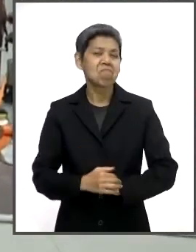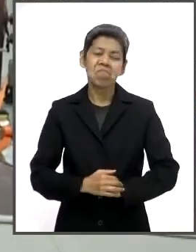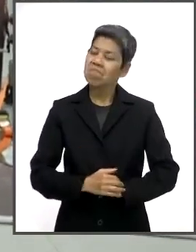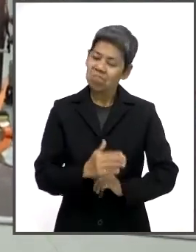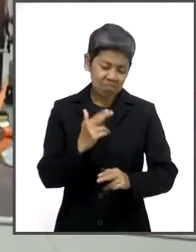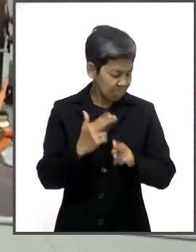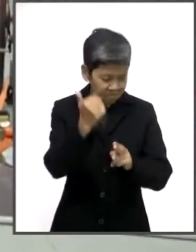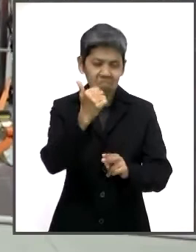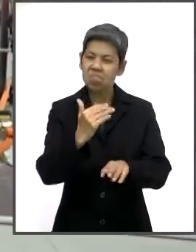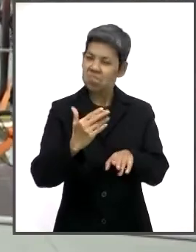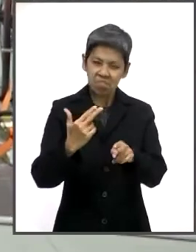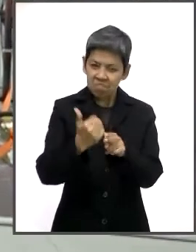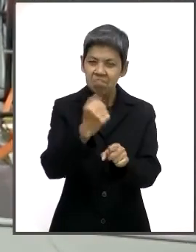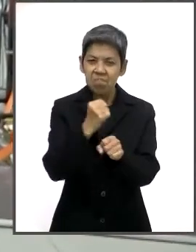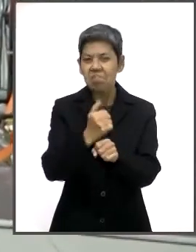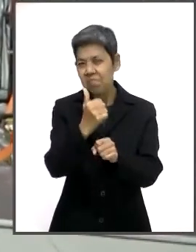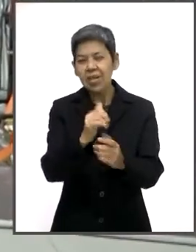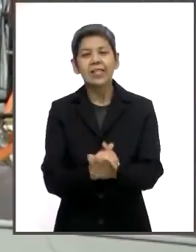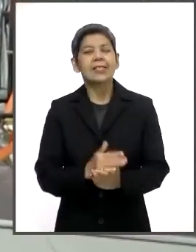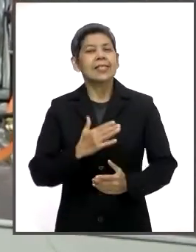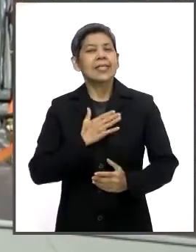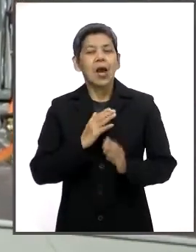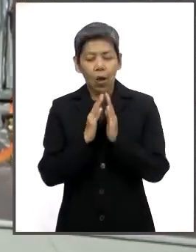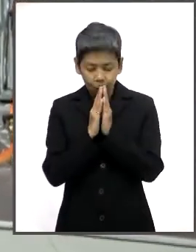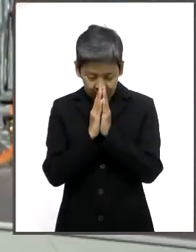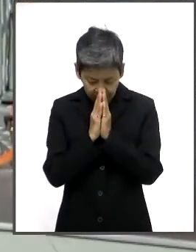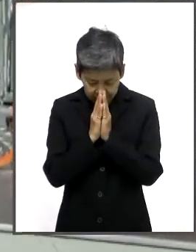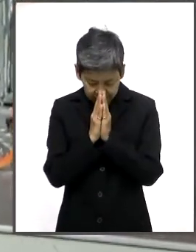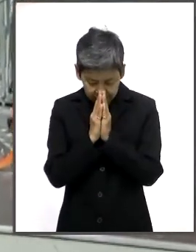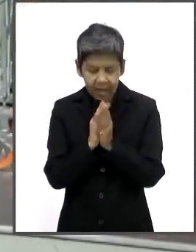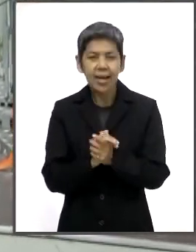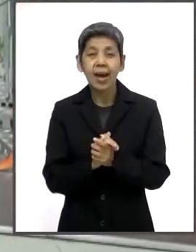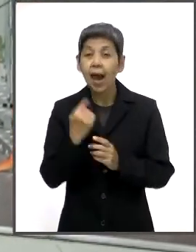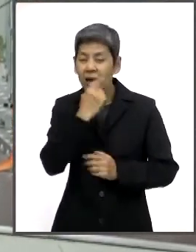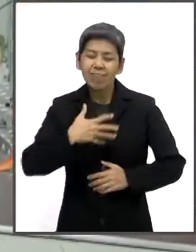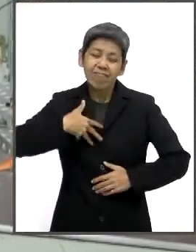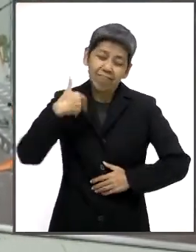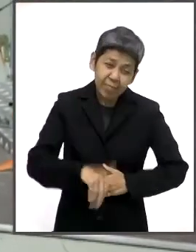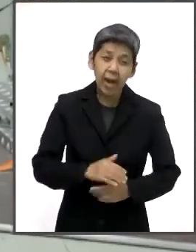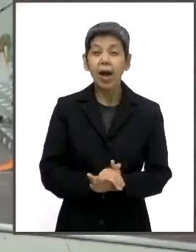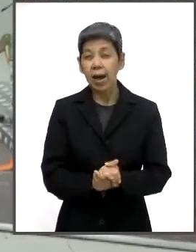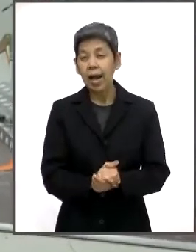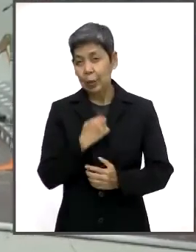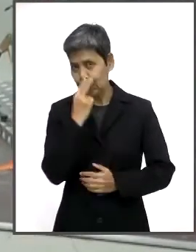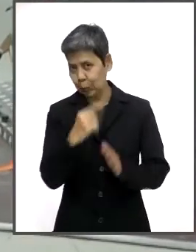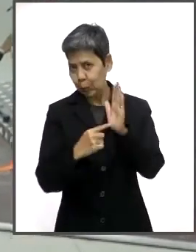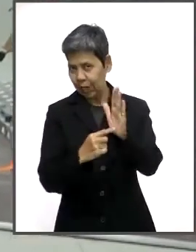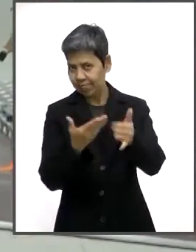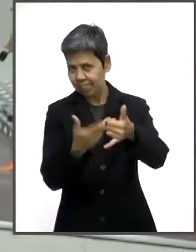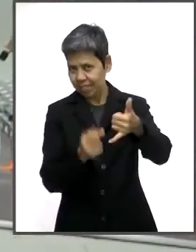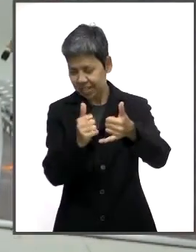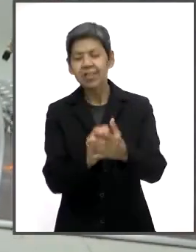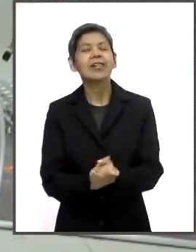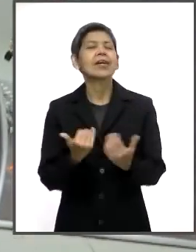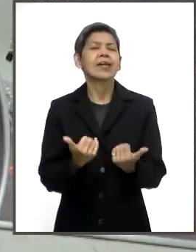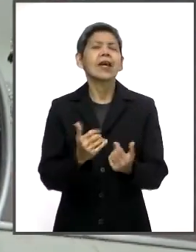อ่ะนะฮะก็เป็นบุคคลที่ประสบความสำเร็จในชีวิตเป็นอย่างมากนะฮะวันนี้ก็ต้องขอบคุณพี่แววนะครับ ค่ะ ใครที่กำลังท้อแท้ท้อใจอยู่นะฮะดูพี่แววเป็นตัวอย่